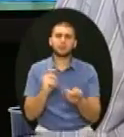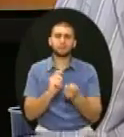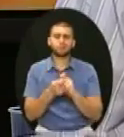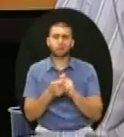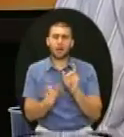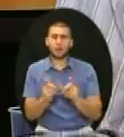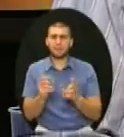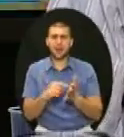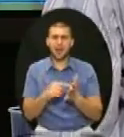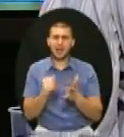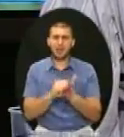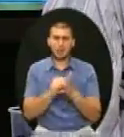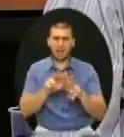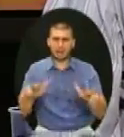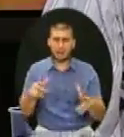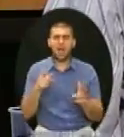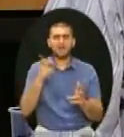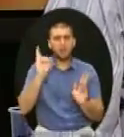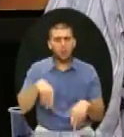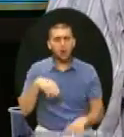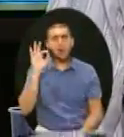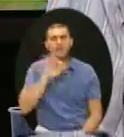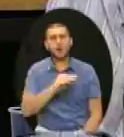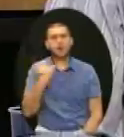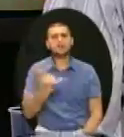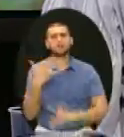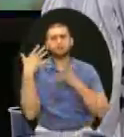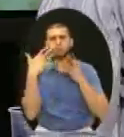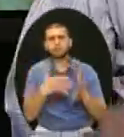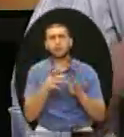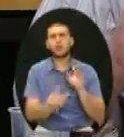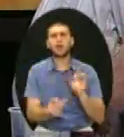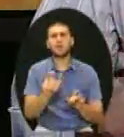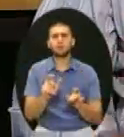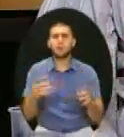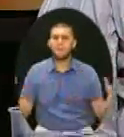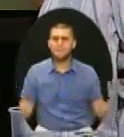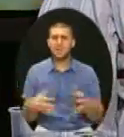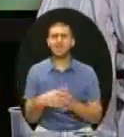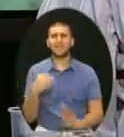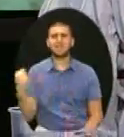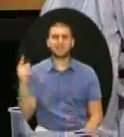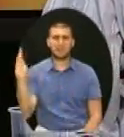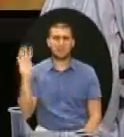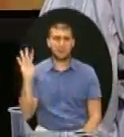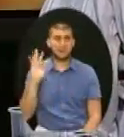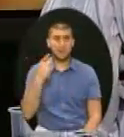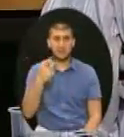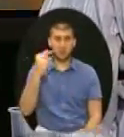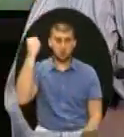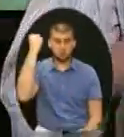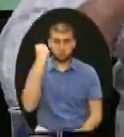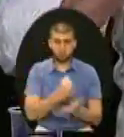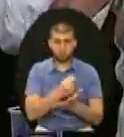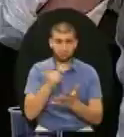מערכת בארץ. אבל את יכולה לקטוש כל הזמן את האדם שמלכד את הימין, שזה נתניהו. ואם את קוטשת אותו,